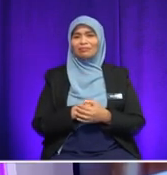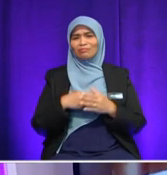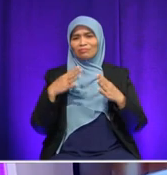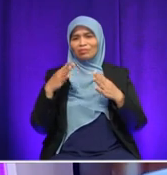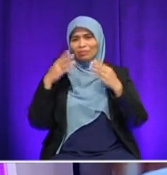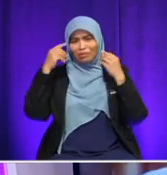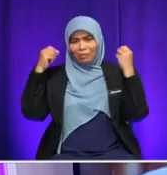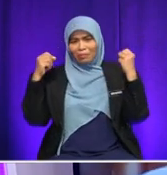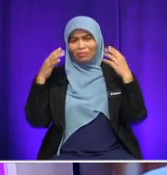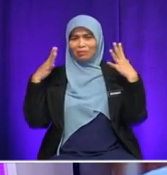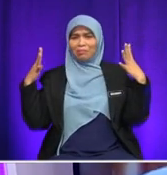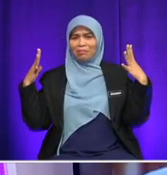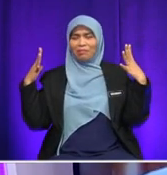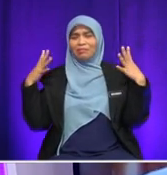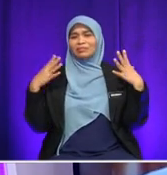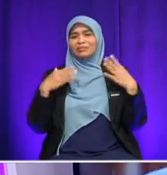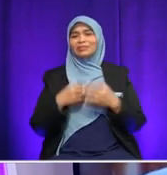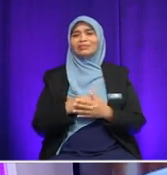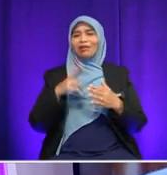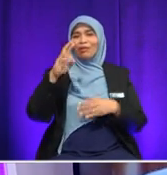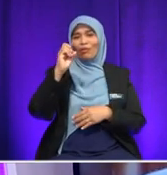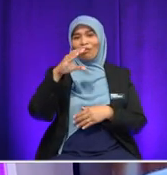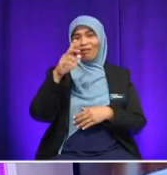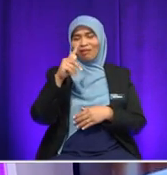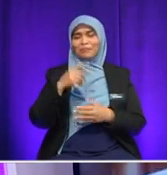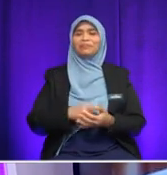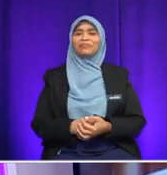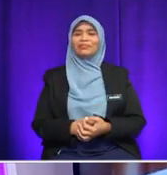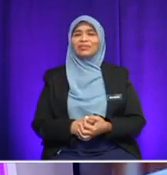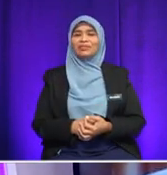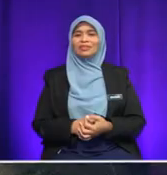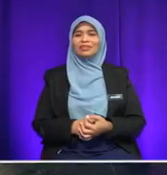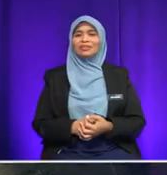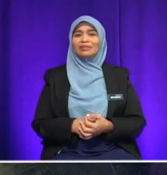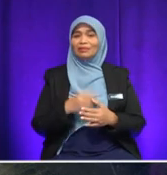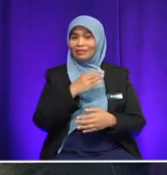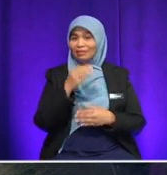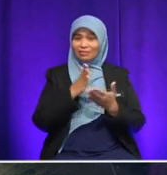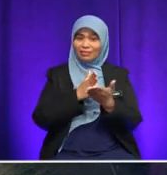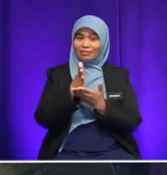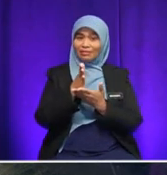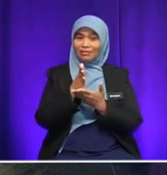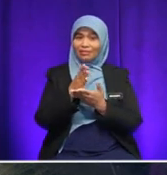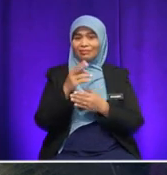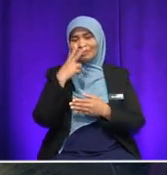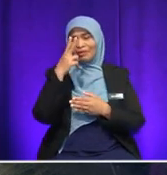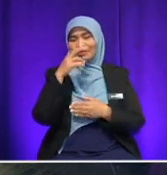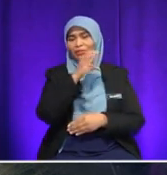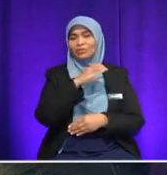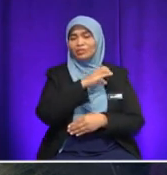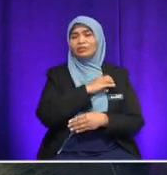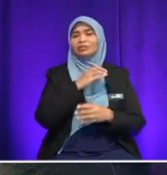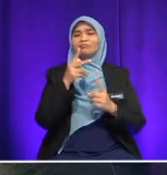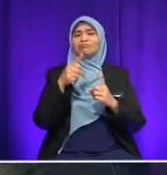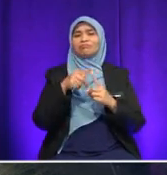tu, cikgu. Ha, betul. Pandailah Akmal ni. Okey. Alright. Dan seterusnya kita tengok ciri yang kedua, iaitu dia memakai